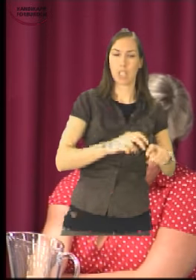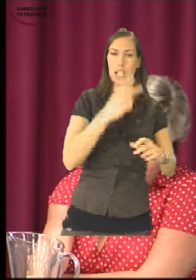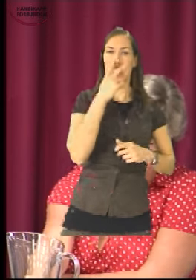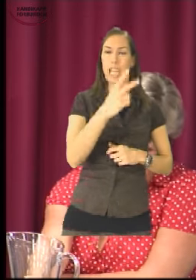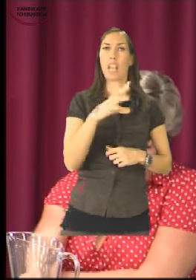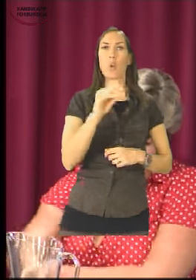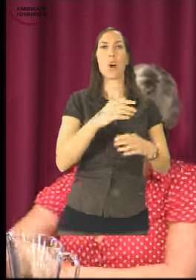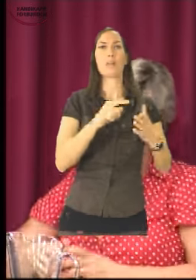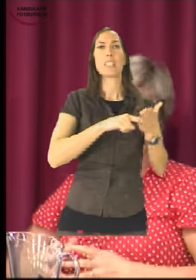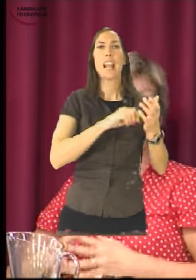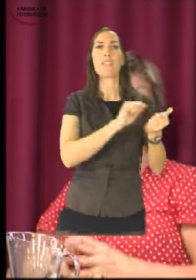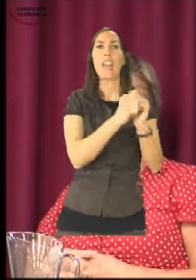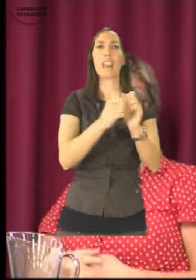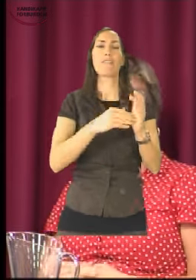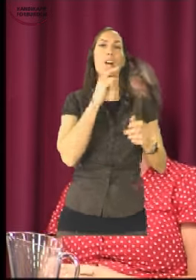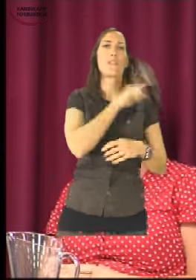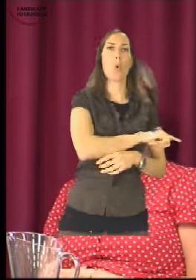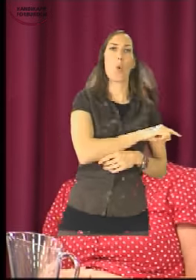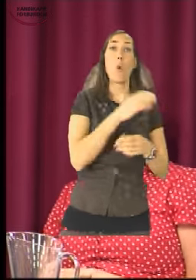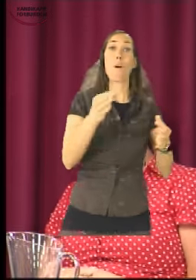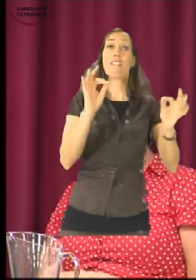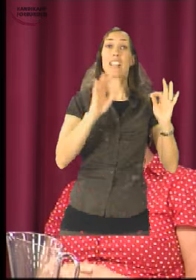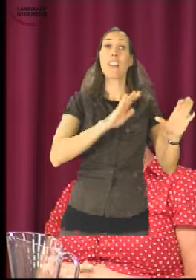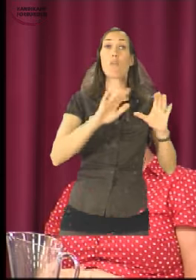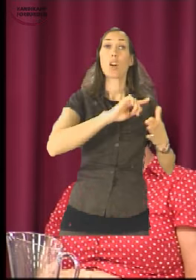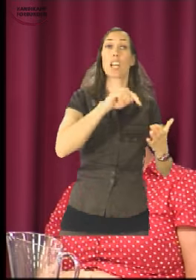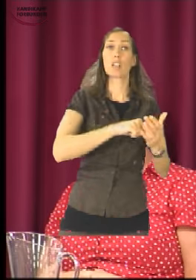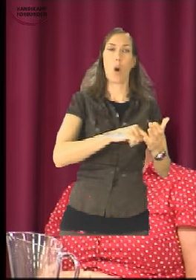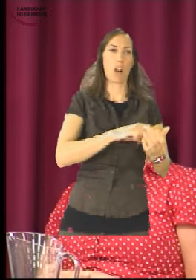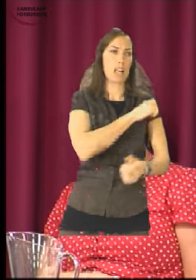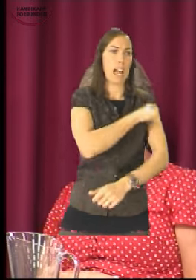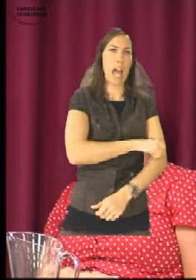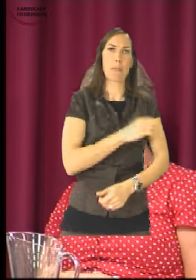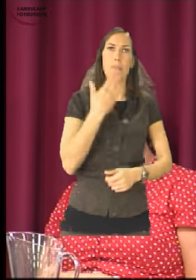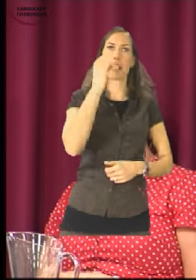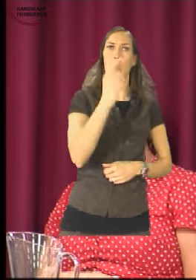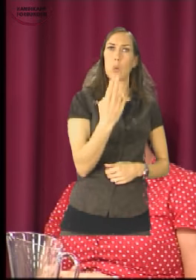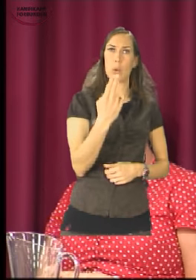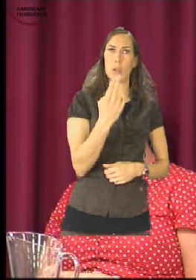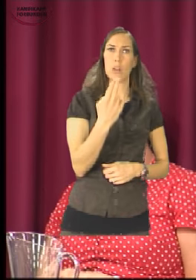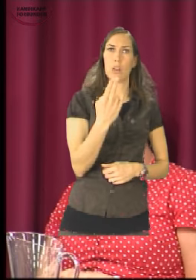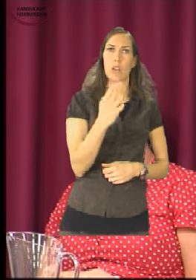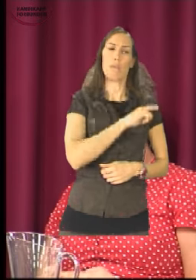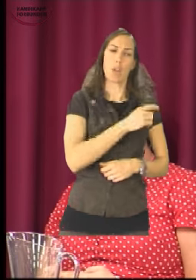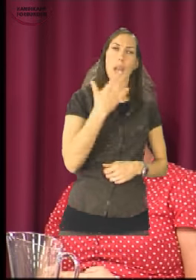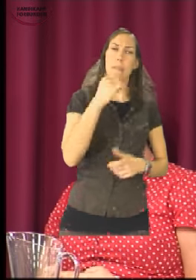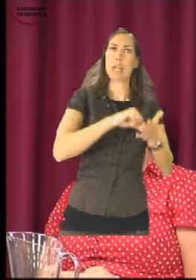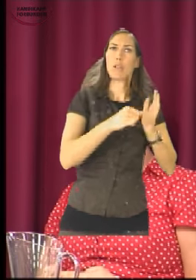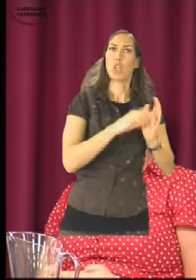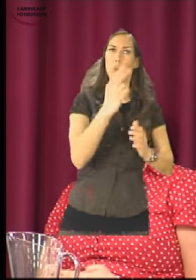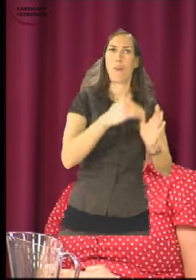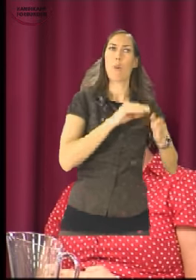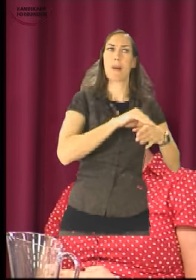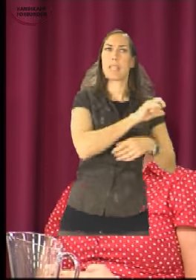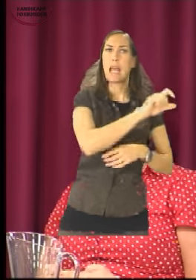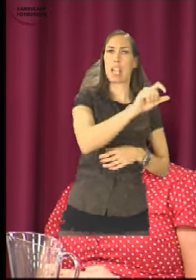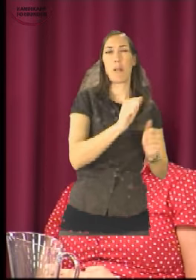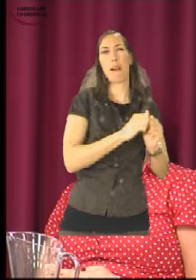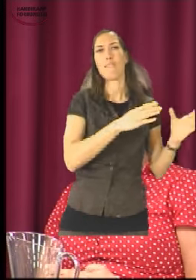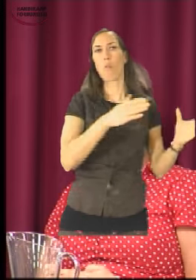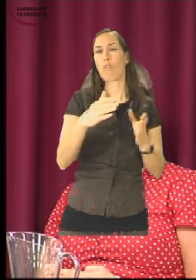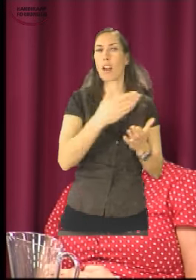stora förändringen från året innan var att de offentliga vårdcentralerna hade skärpt till sig och fick ett mycket bättre betyg ifrån patienterna. De når fortfarande inte upp